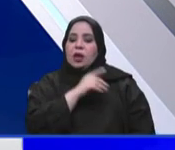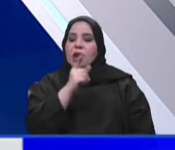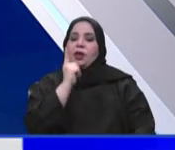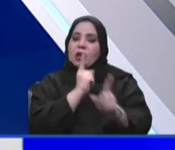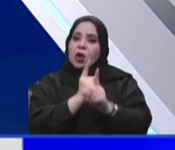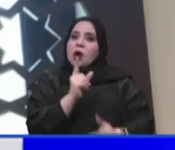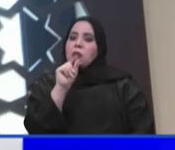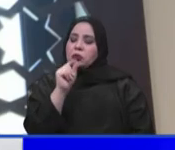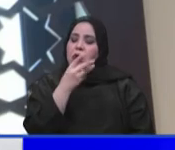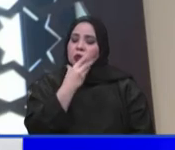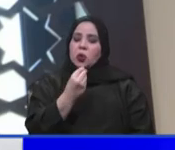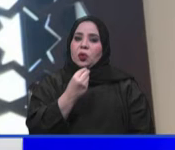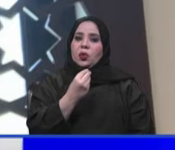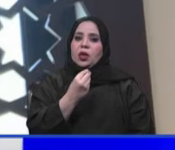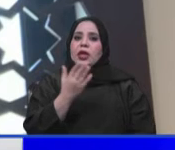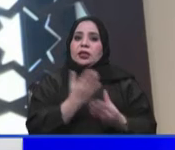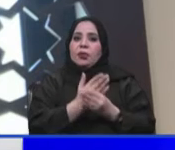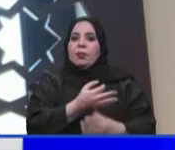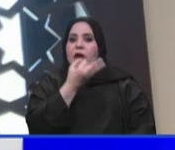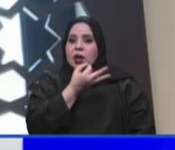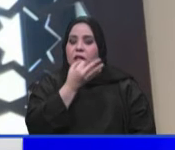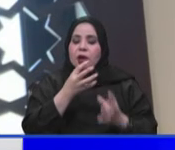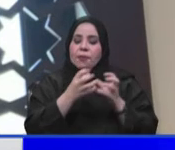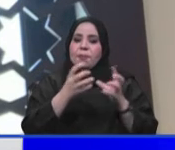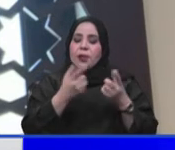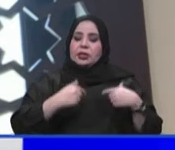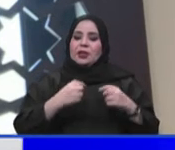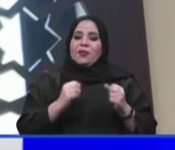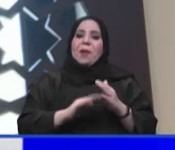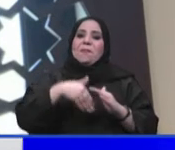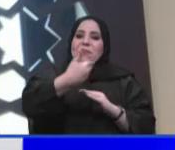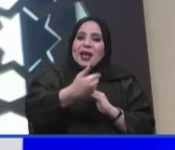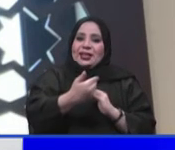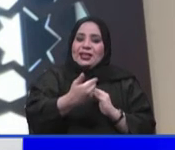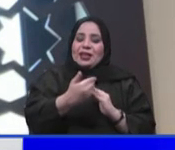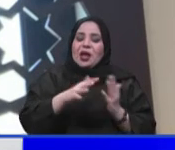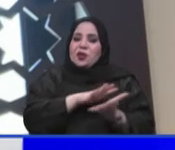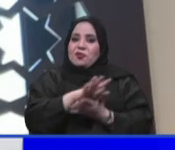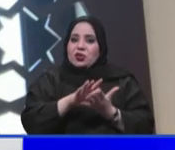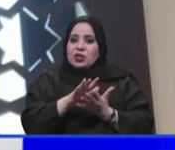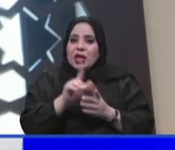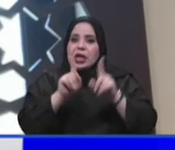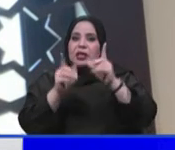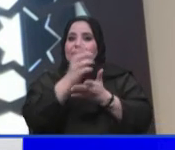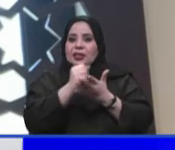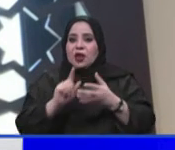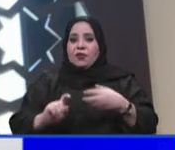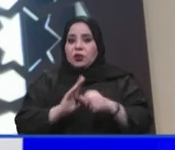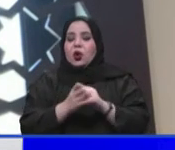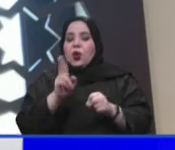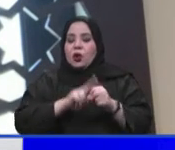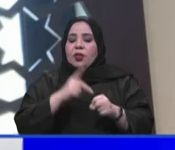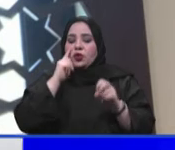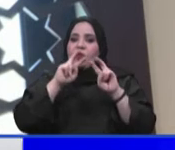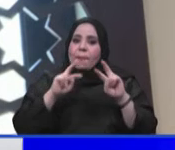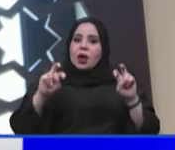أولاً أن احنا نتكلم عن التعافي ما بعد الكورونا والتعافي الاقتصادي والأفكار والحلول، وهذا اللي راح نناقشها.